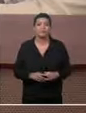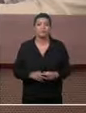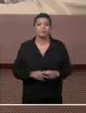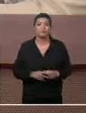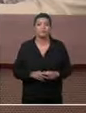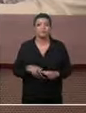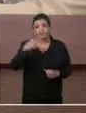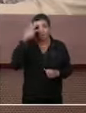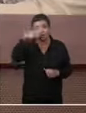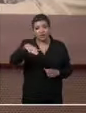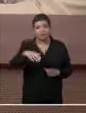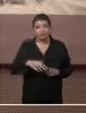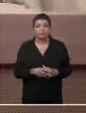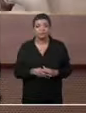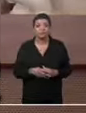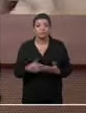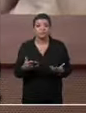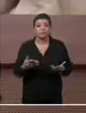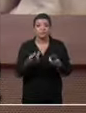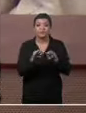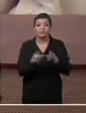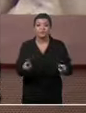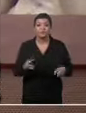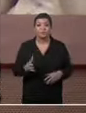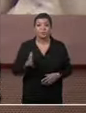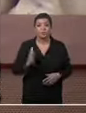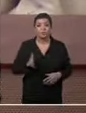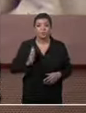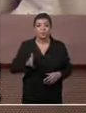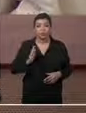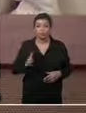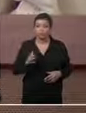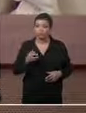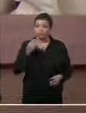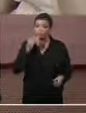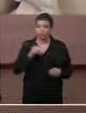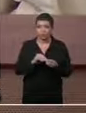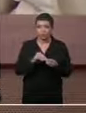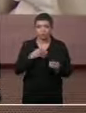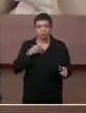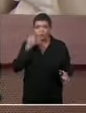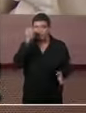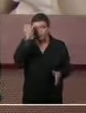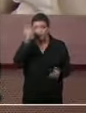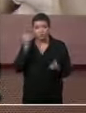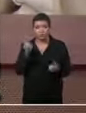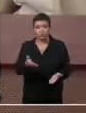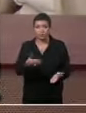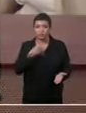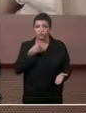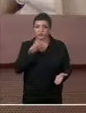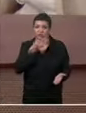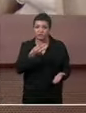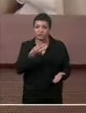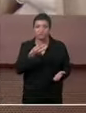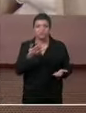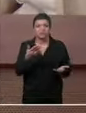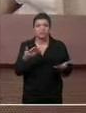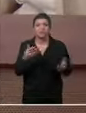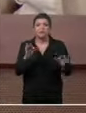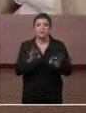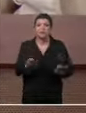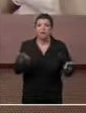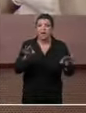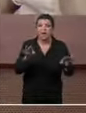la raison pour laquelle la ville de Bordeaux a pris très tôt l'initiative de dire qu'il n'y aura pas de fan zone à Bordeaux, il n'y aura